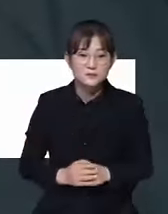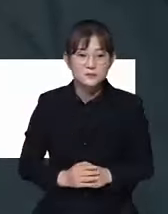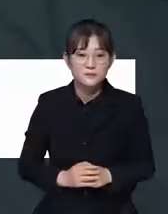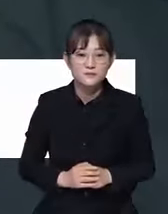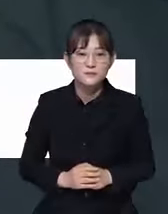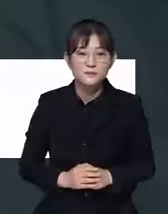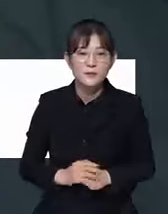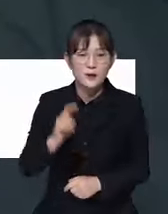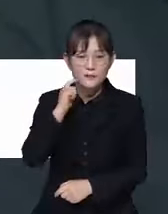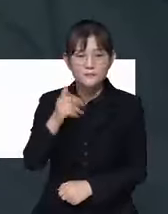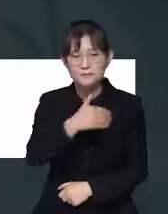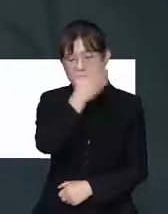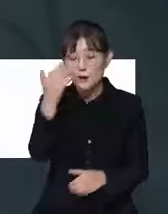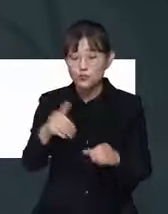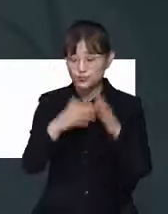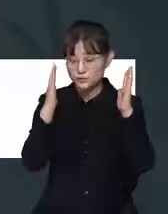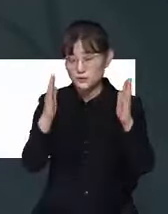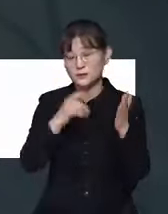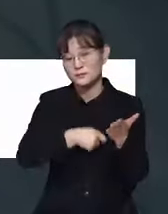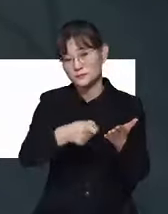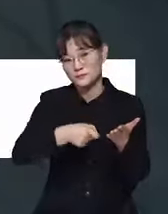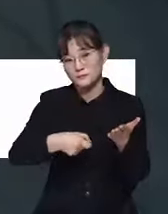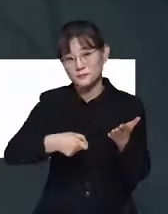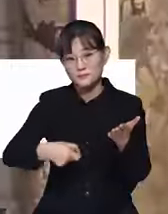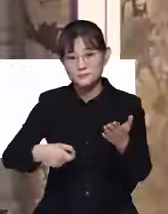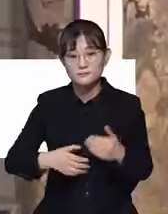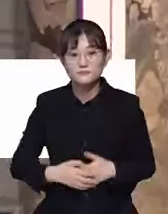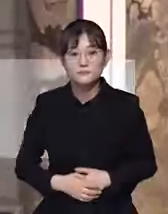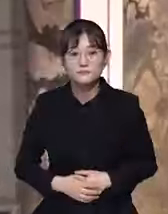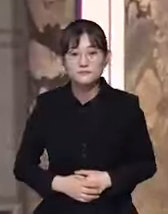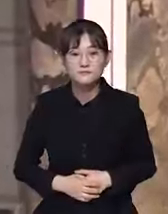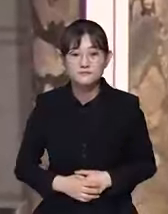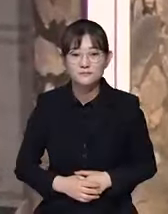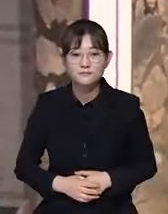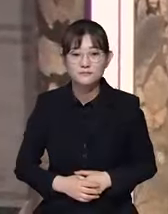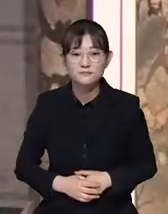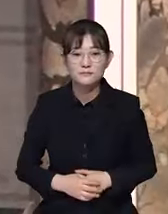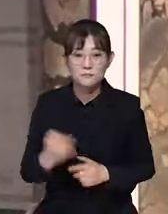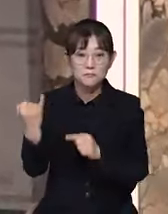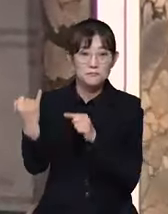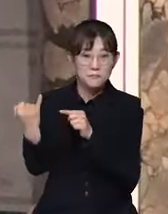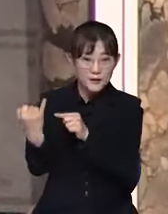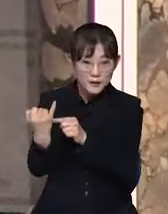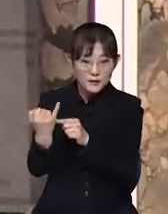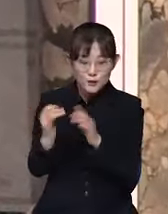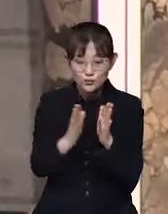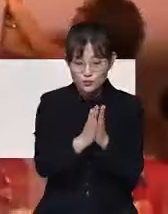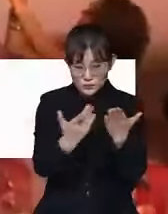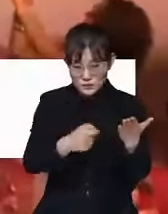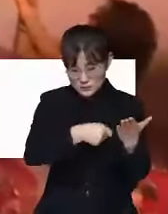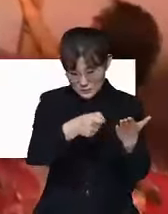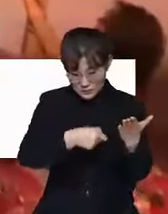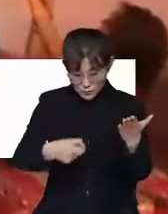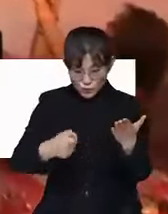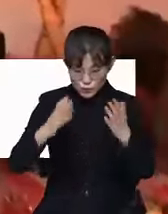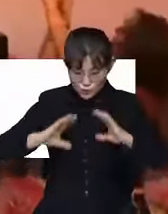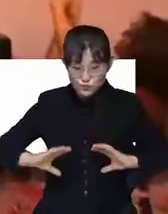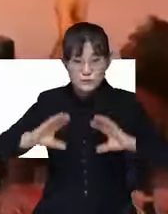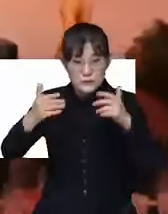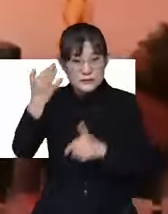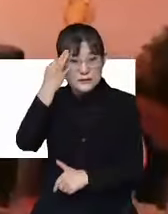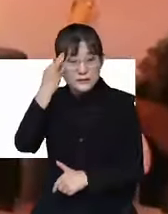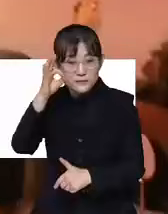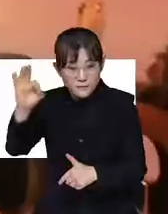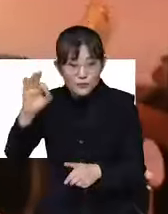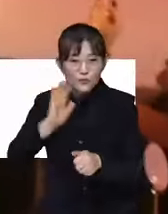굉장히 그 문학을 더 아름답게 쓴 거예요 이런 한강의 작품을 국제적으로 인정받을 수 있도록 노력해